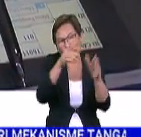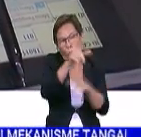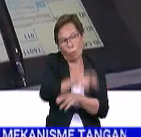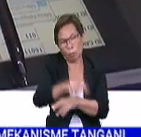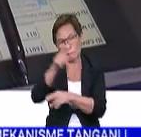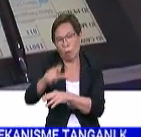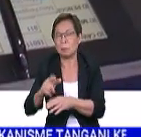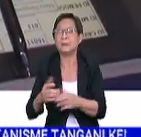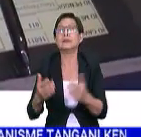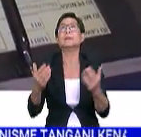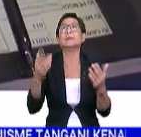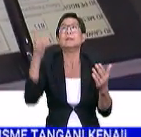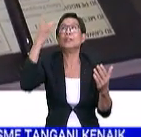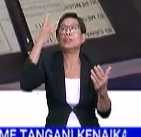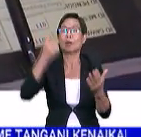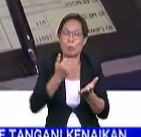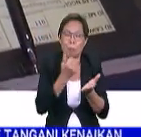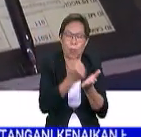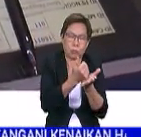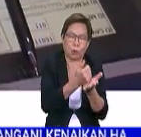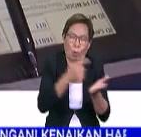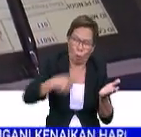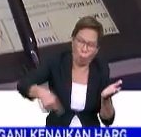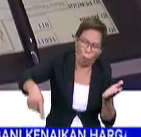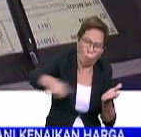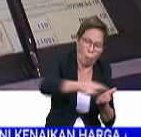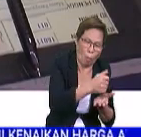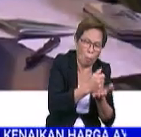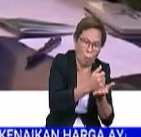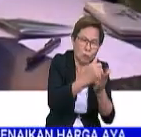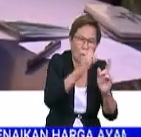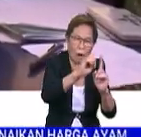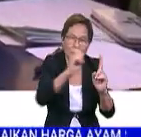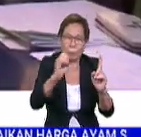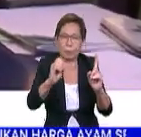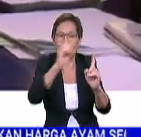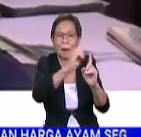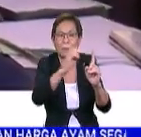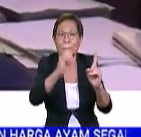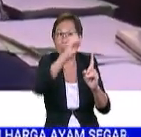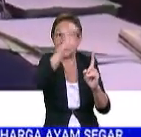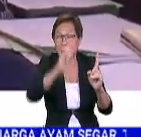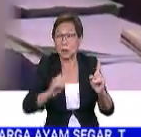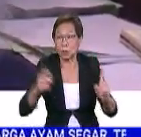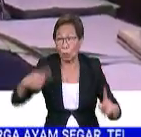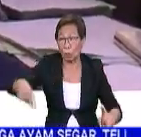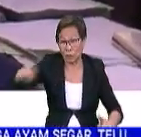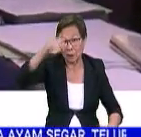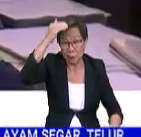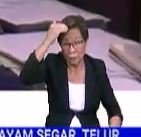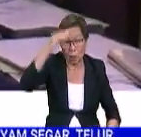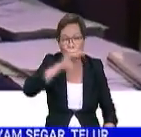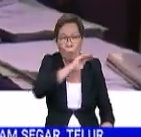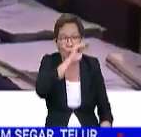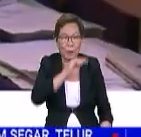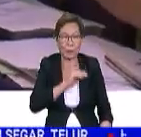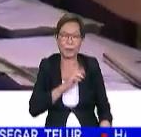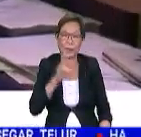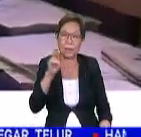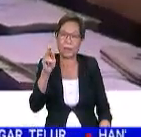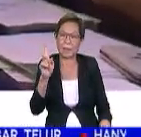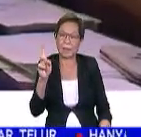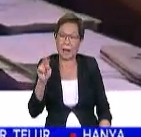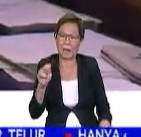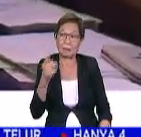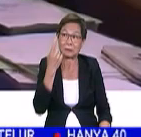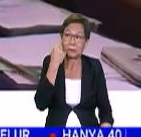bantuan sepenuhnya kepada mereka. Dan yang sebagaimana yang kita sedia maklum, Yang Berhormat Menteri Dalam Negeri